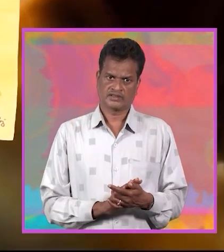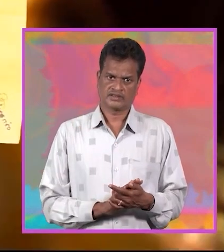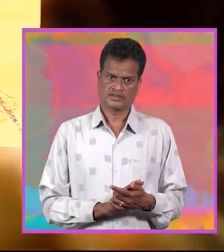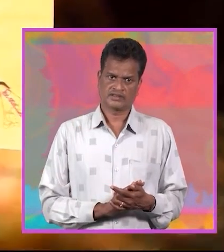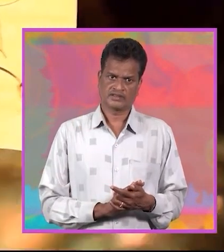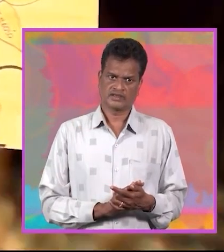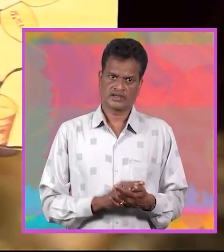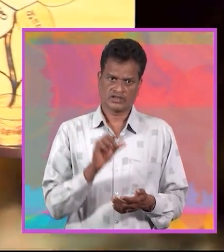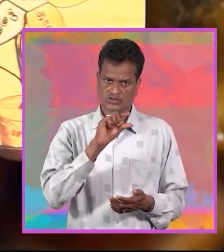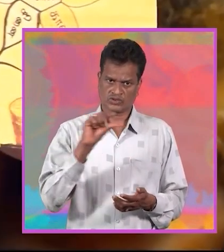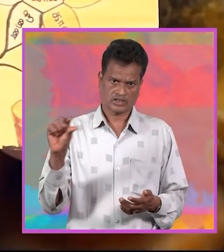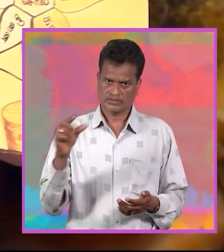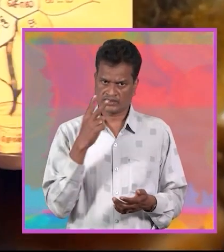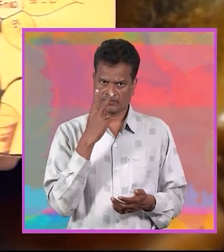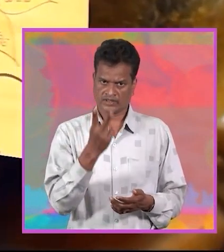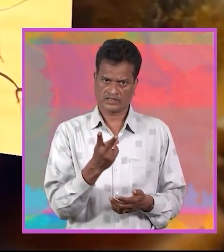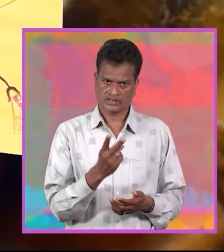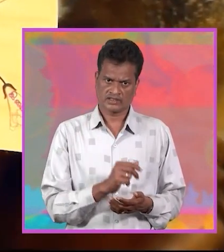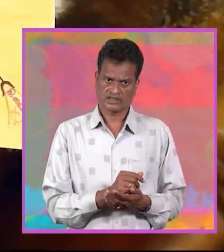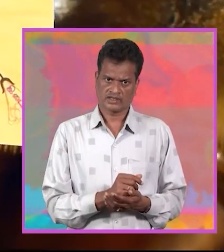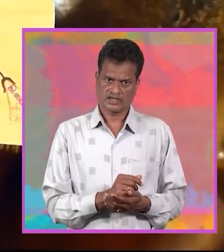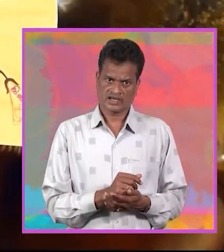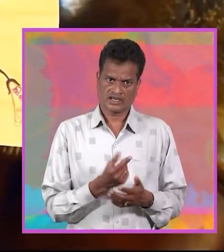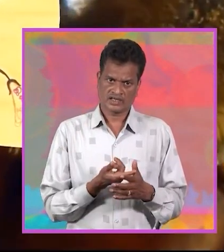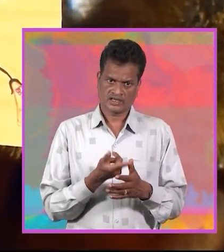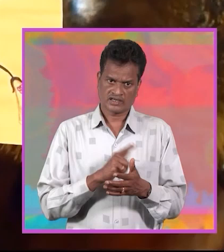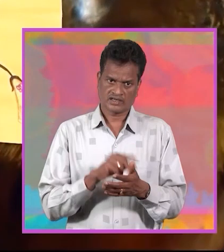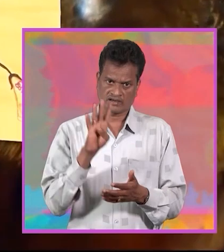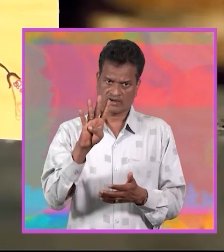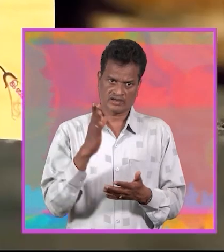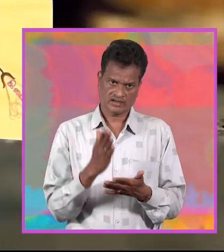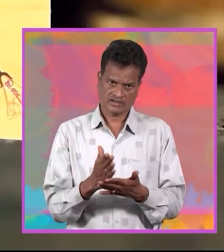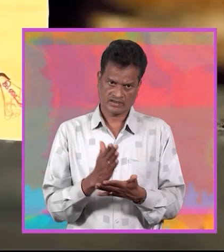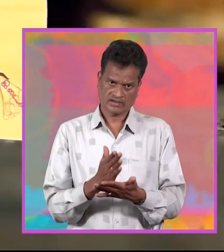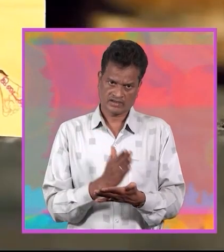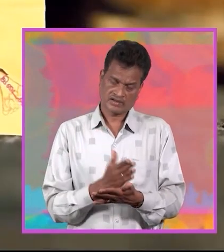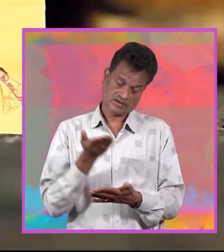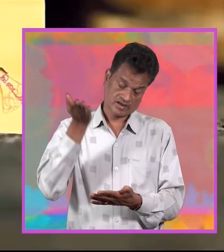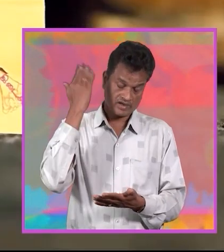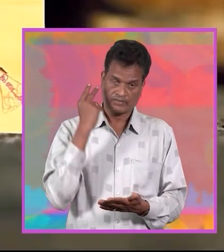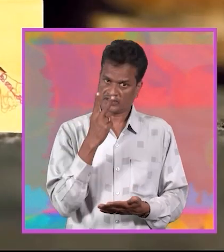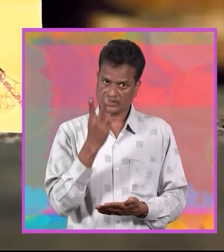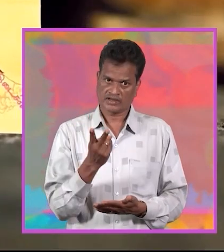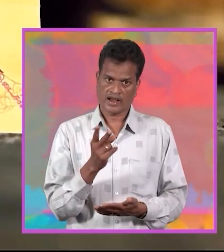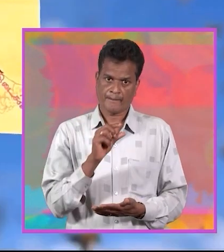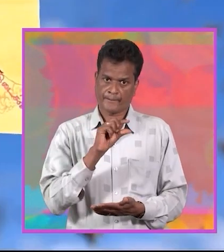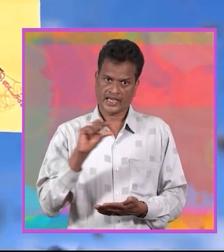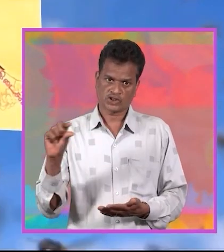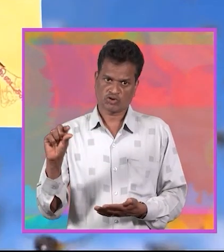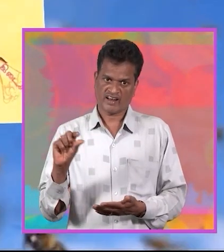சொற்களை பற்றி பார்த்தோம். சொல் இலக்கண வகையால் நான்கு வகைப்படும் என்பதை பற்றி படித்திருப்பீர்கள். பெயர்ச்சொல்,